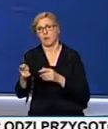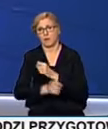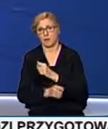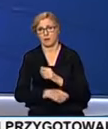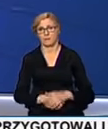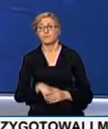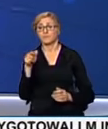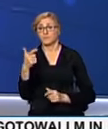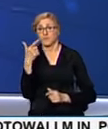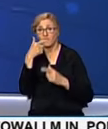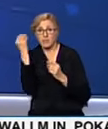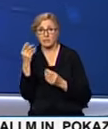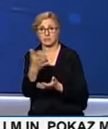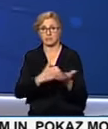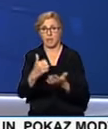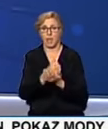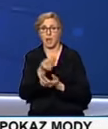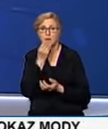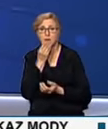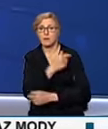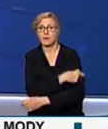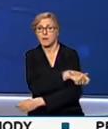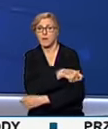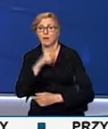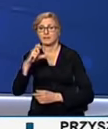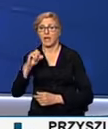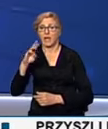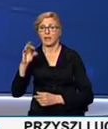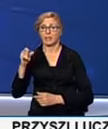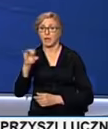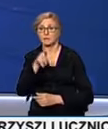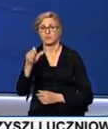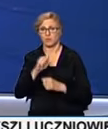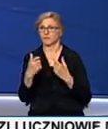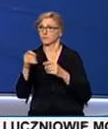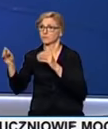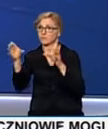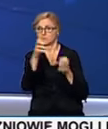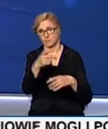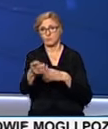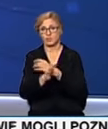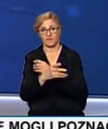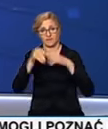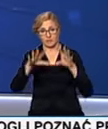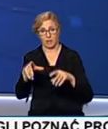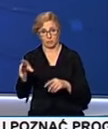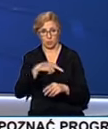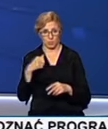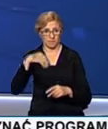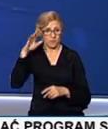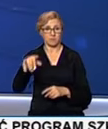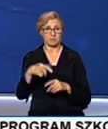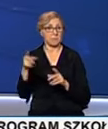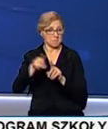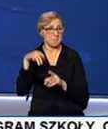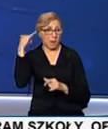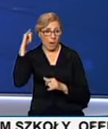roa się dwudniowa zbiórka żywności Caritas wolontariuszy można spotkać w 90 sklepach na terenie Archidiecezji łódzkiej między innymi w